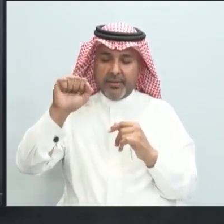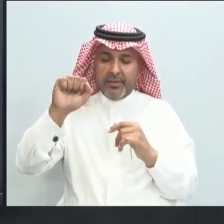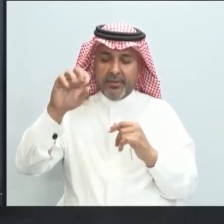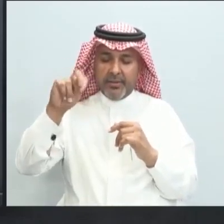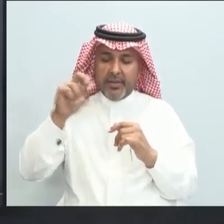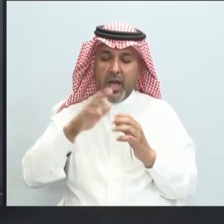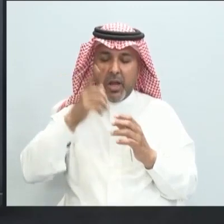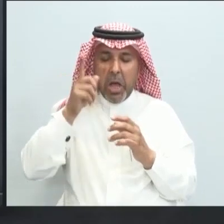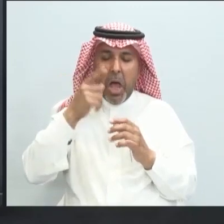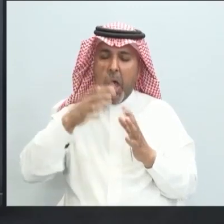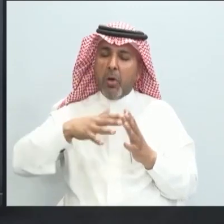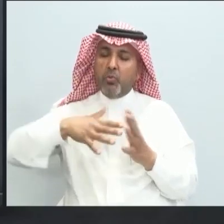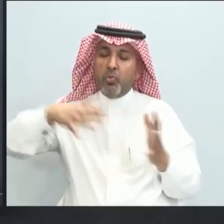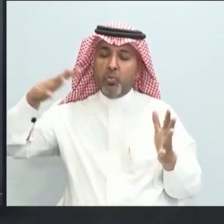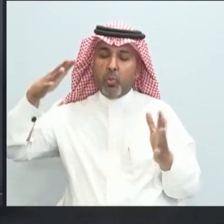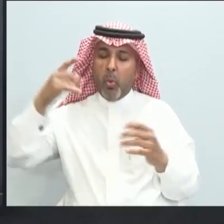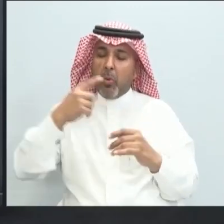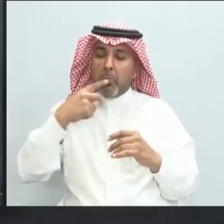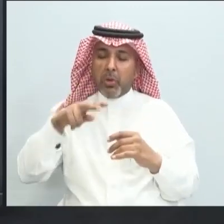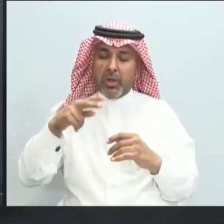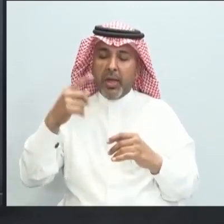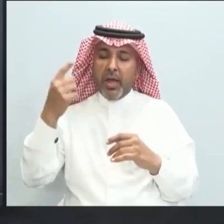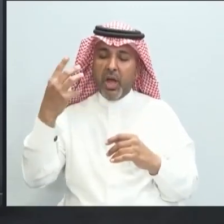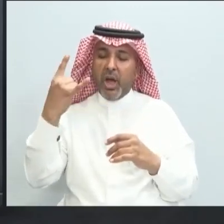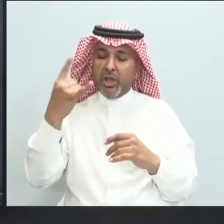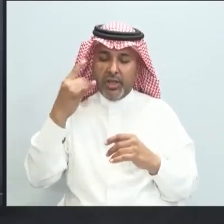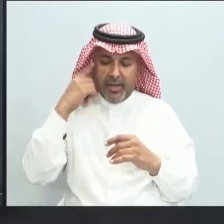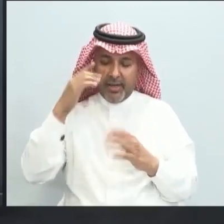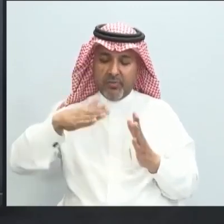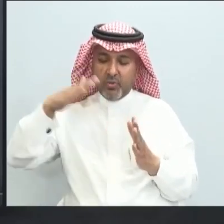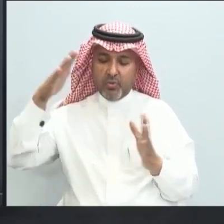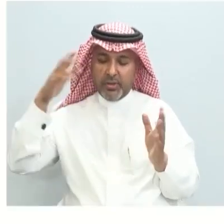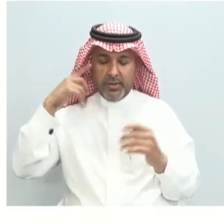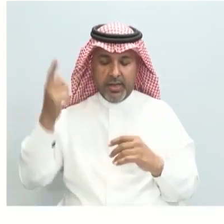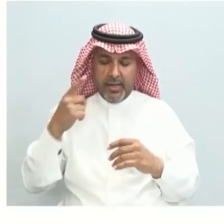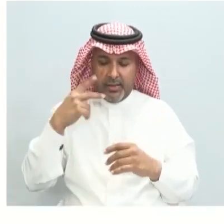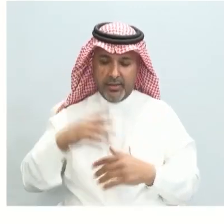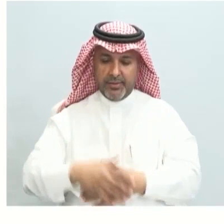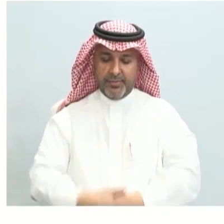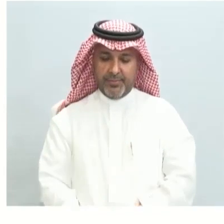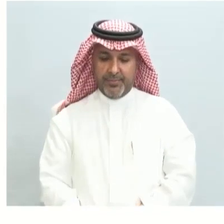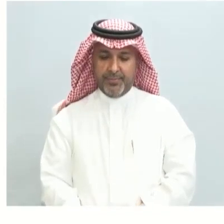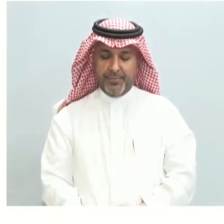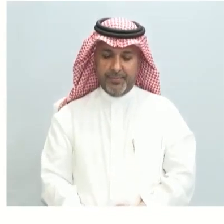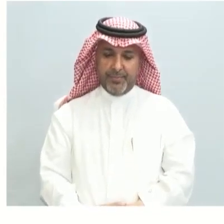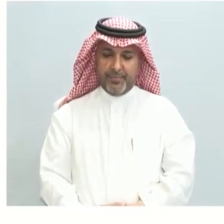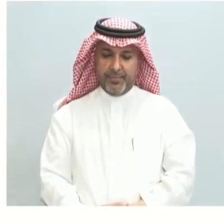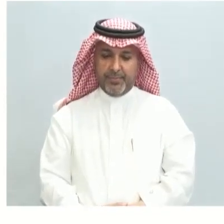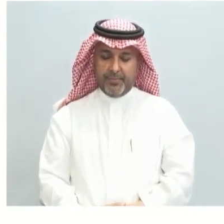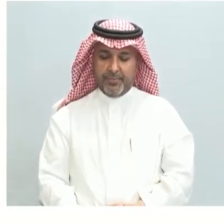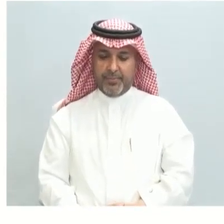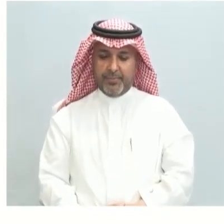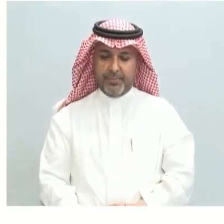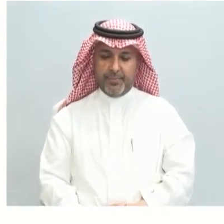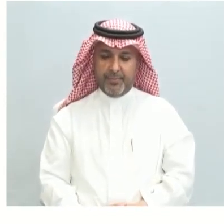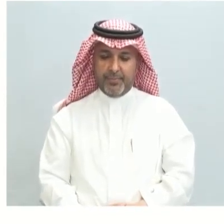الانتهاء سواء بأكثر من دورة أنك تزيد كل شوية 360 عليهم بهذه الطريقة طبعاً بالنسبة لرسمة دالة